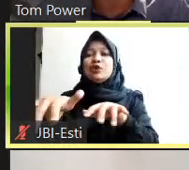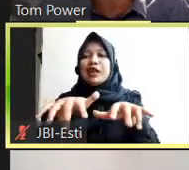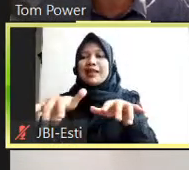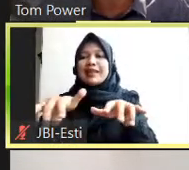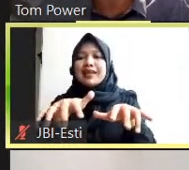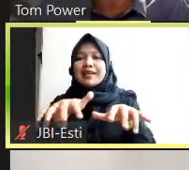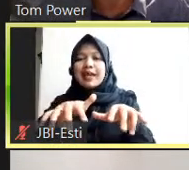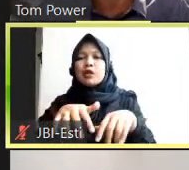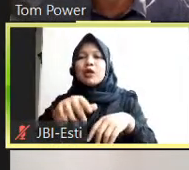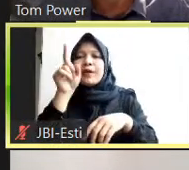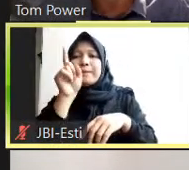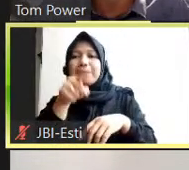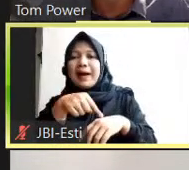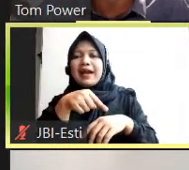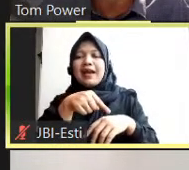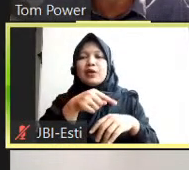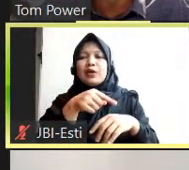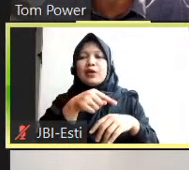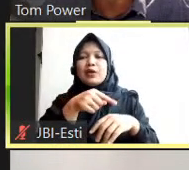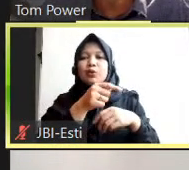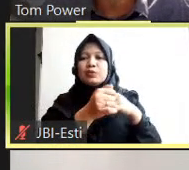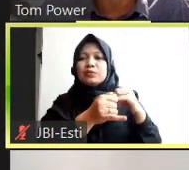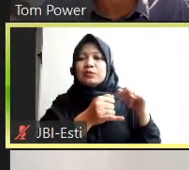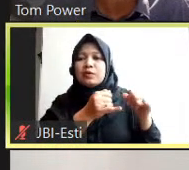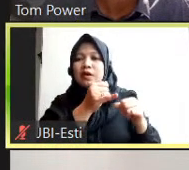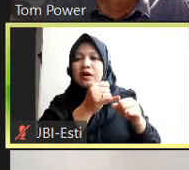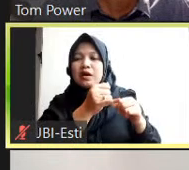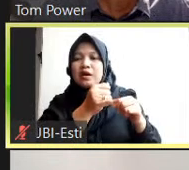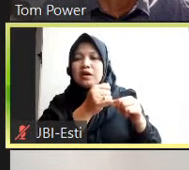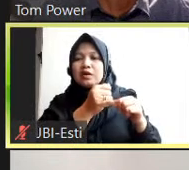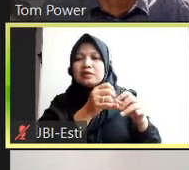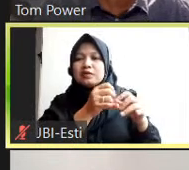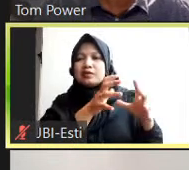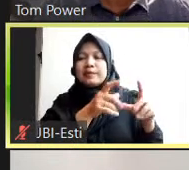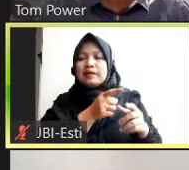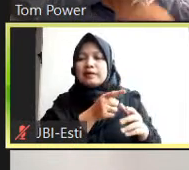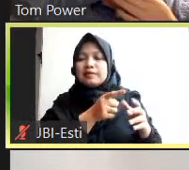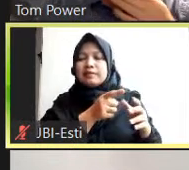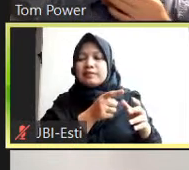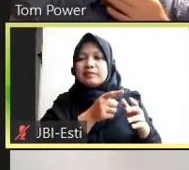menjaga kualitas demokrasi di Indonesia.